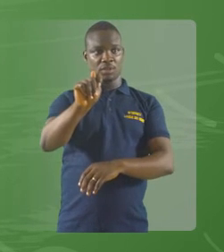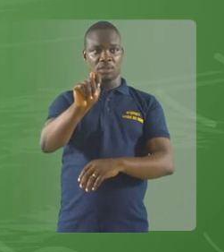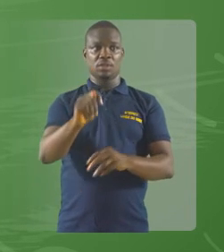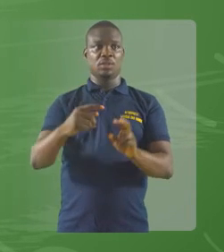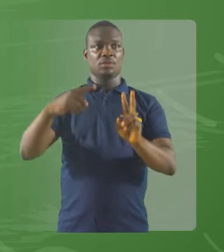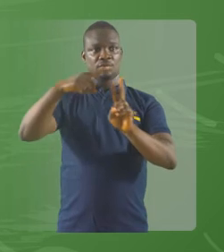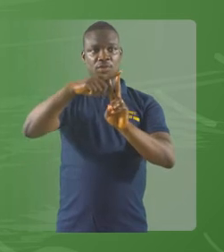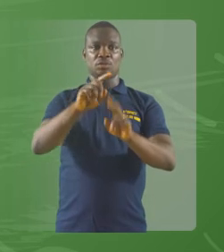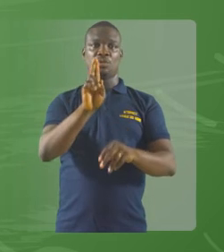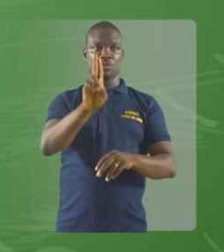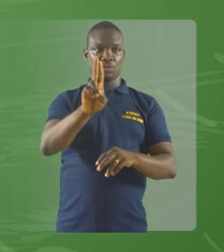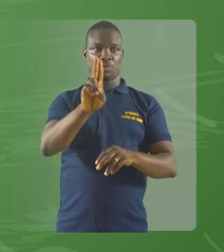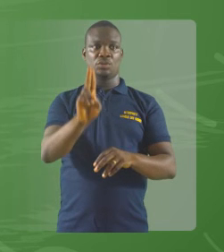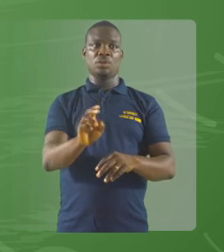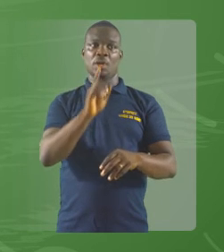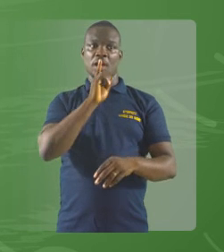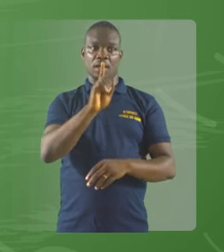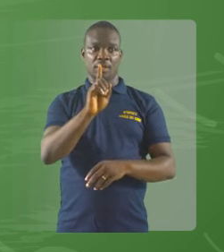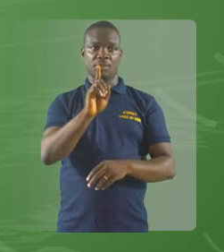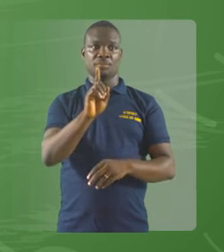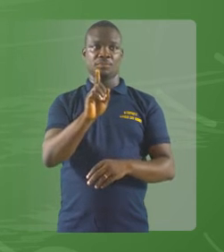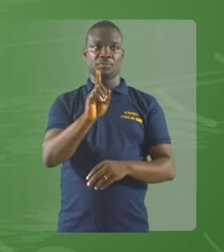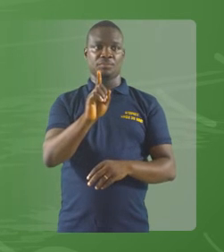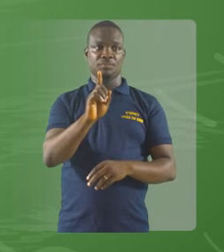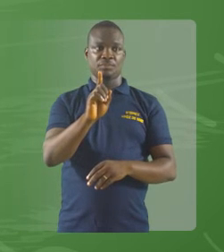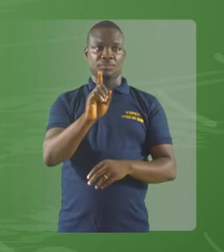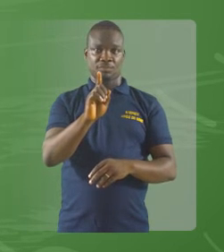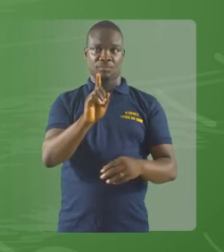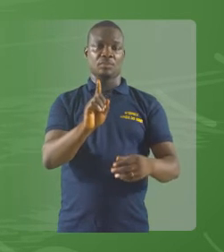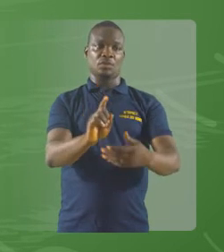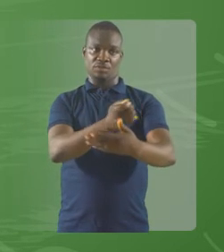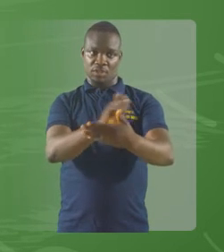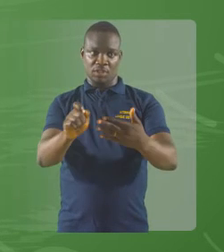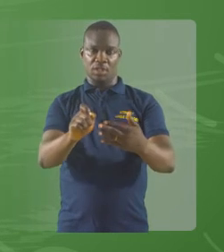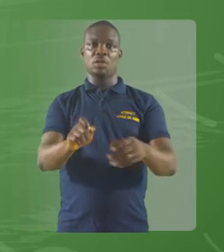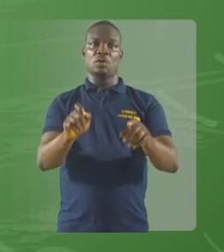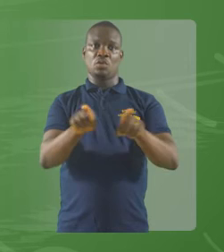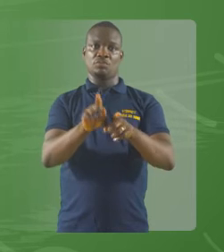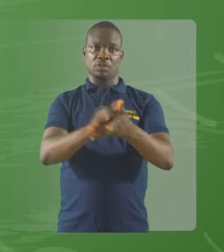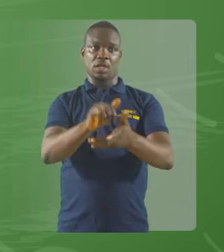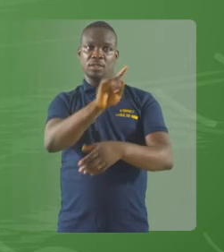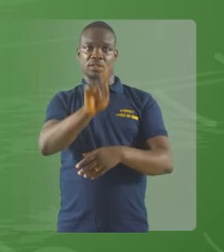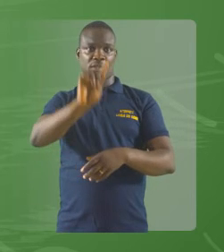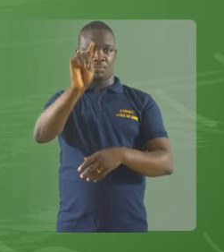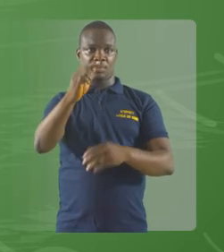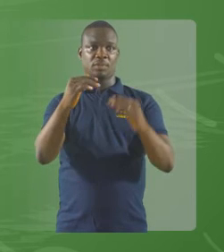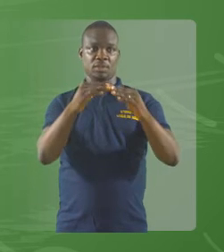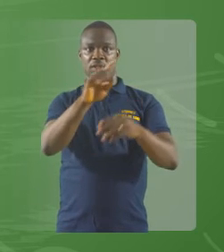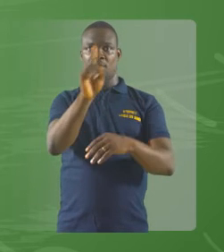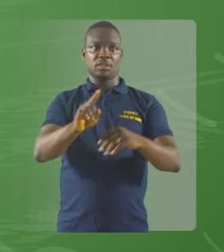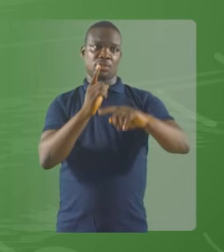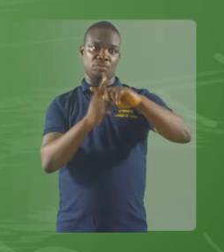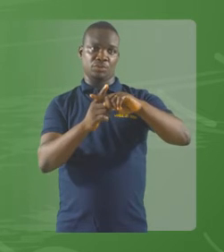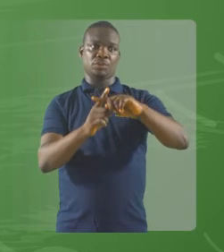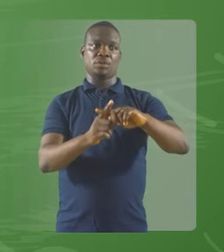U d'affixe 1 plus 4I va s'écrire Z' est égal à Z plus l'affixe